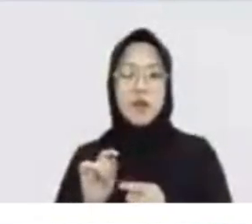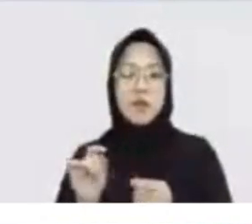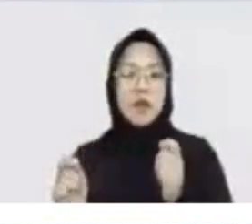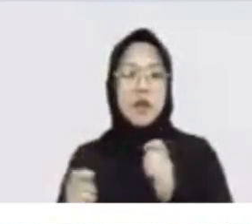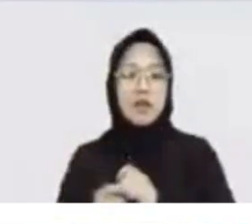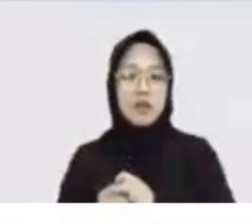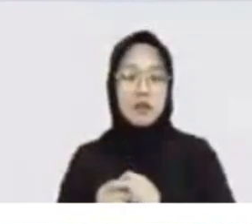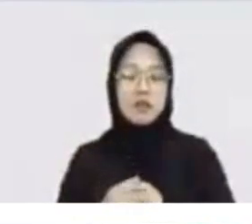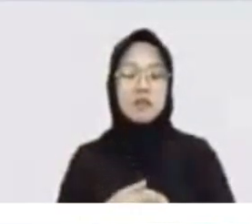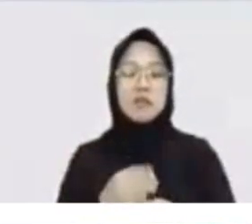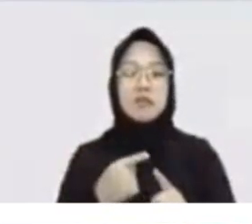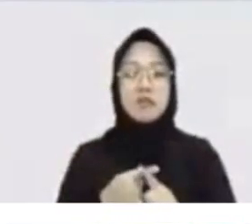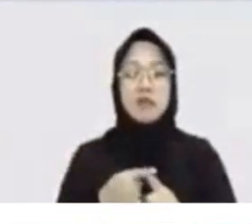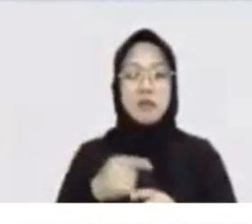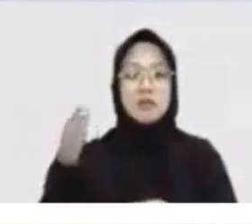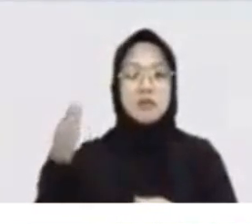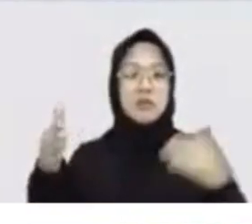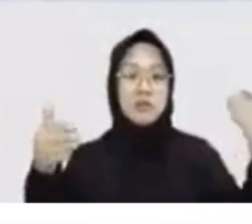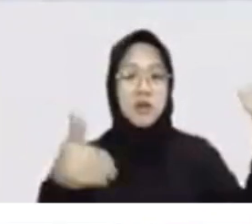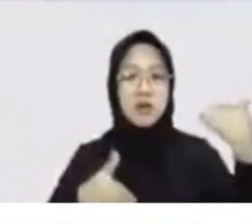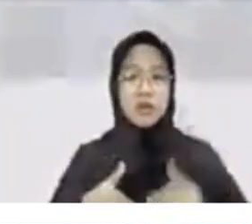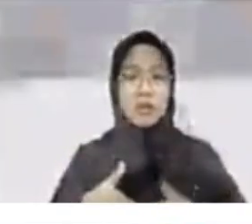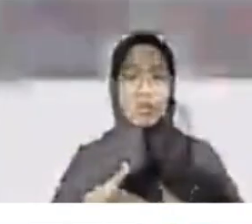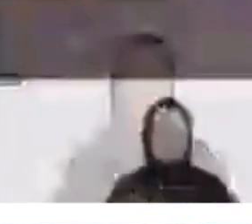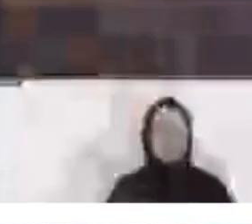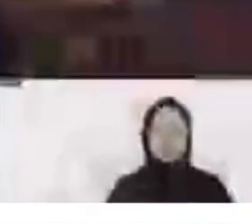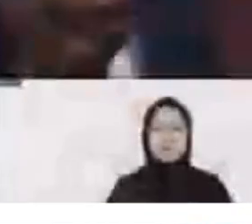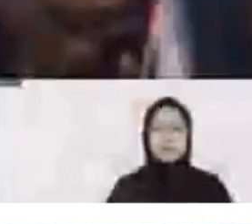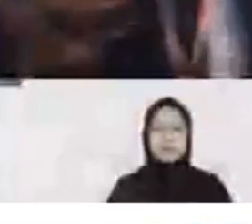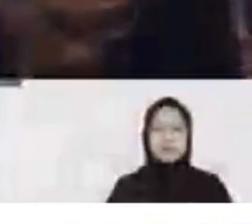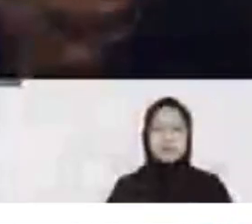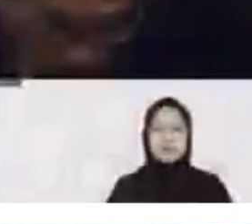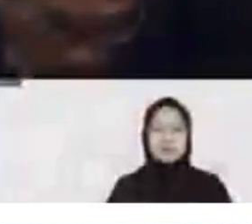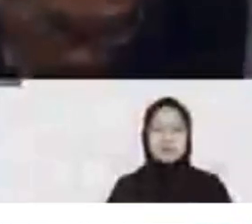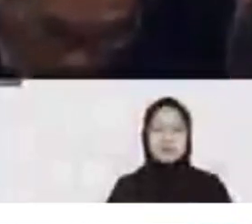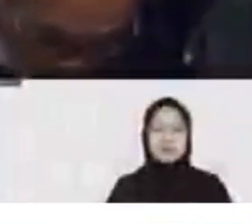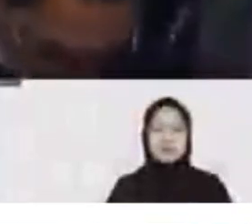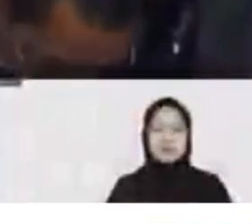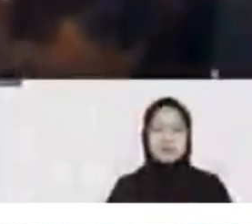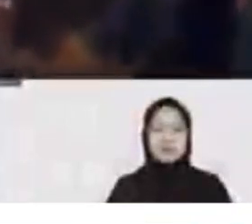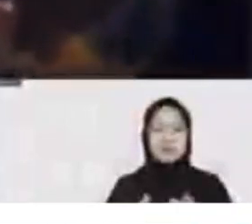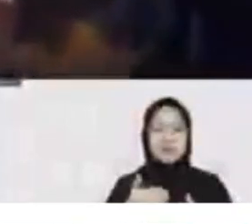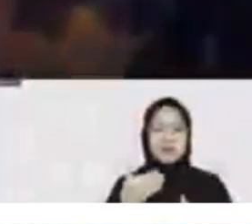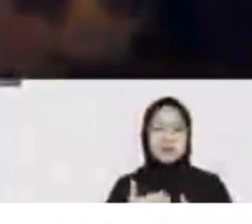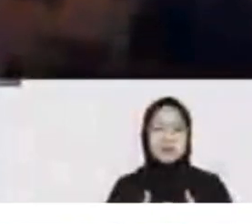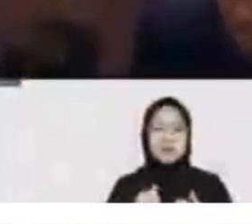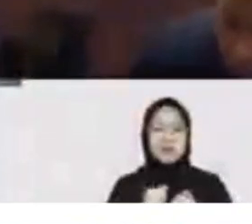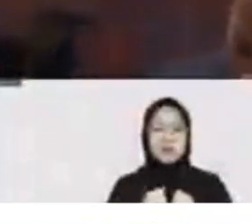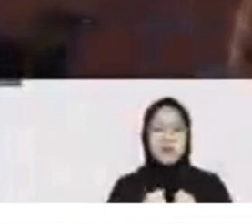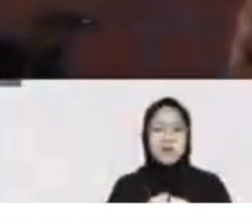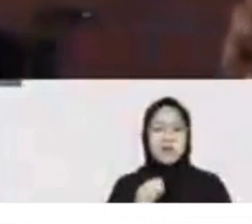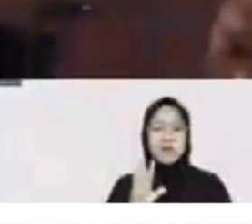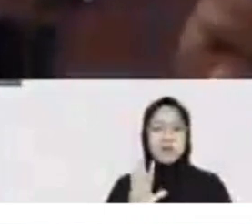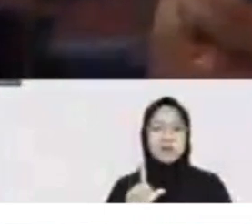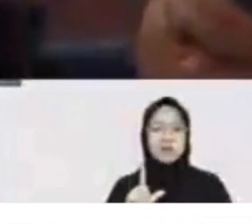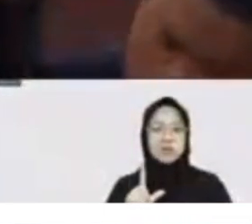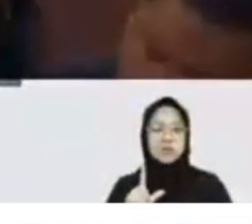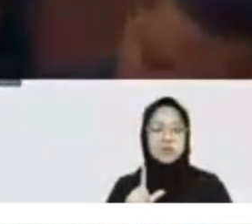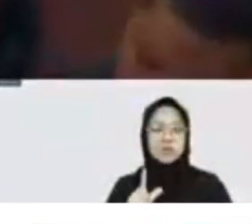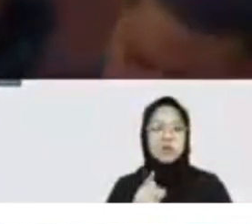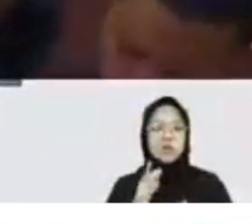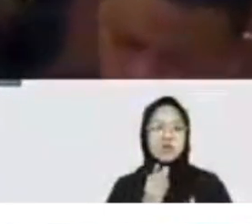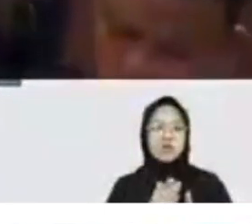serta dihadiri oleh para pihak dilanjut perkara 57 putusan